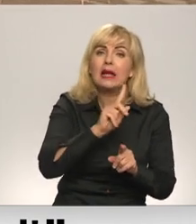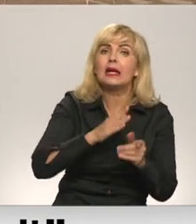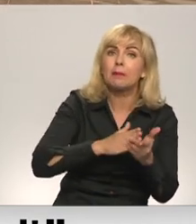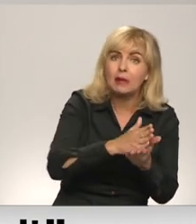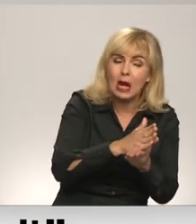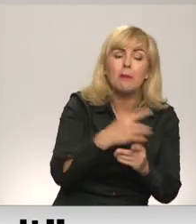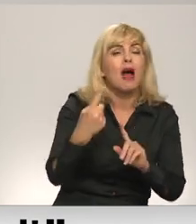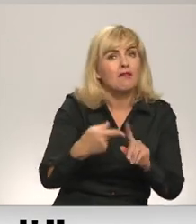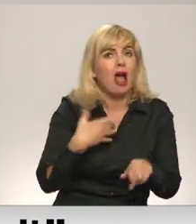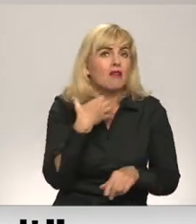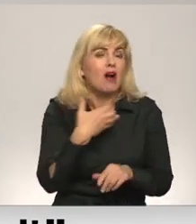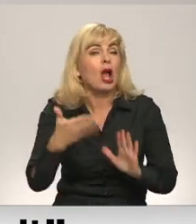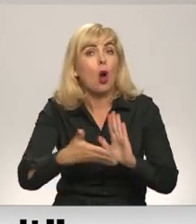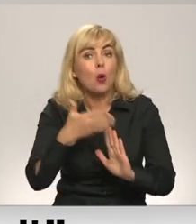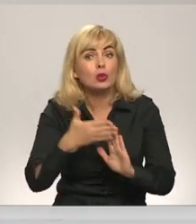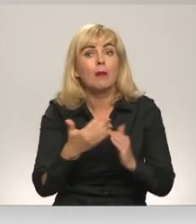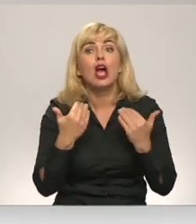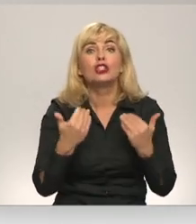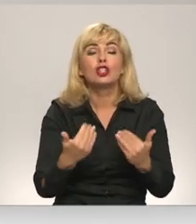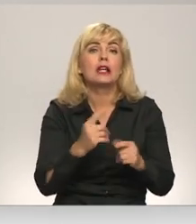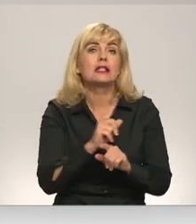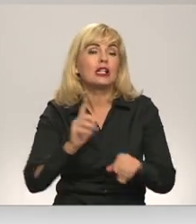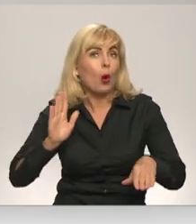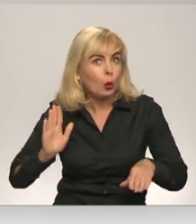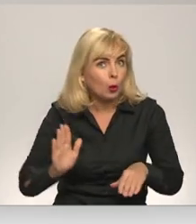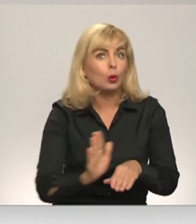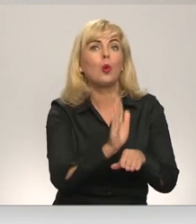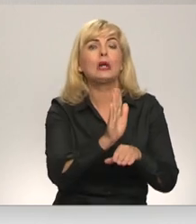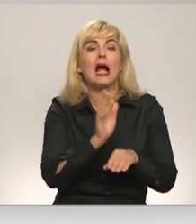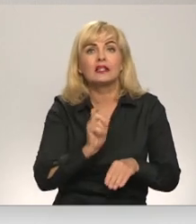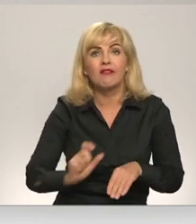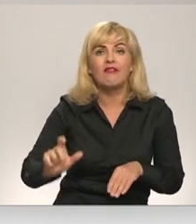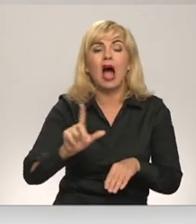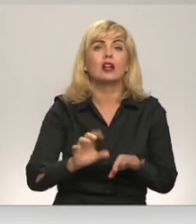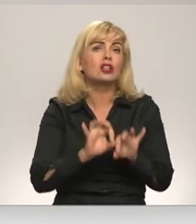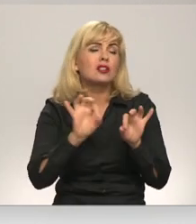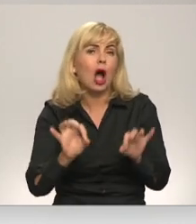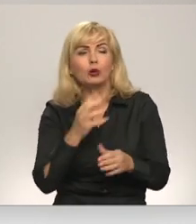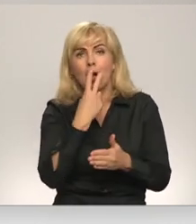daudz ko uzlabot. Šis ir tas grūdienis, lai mēs arī vairāk sāktu